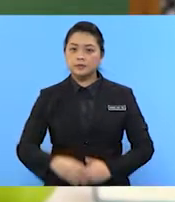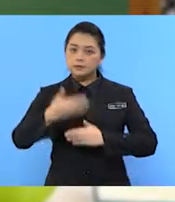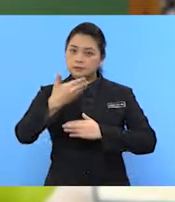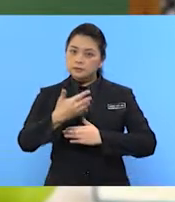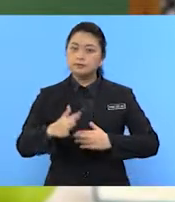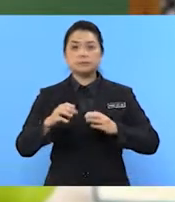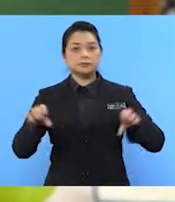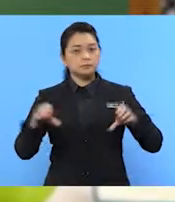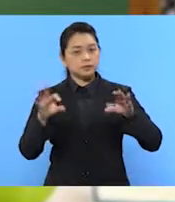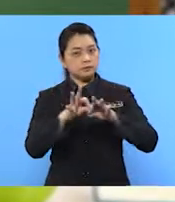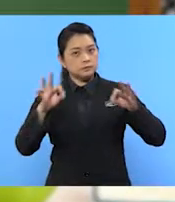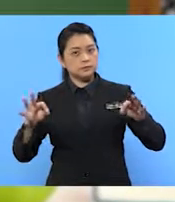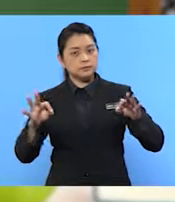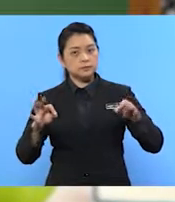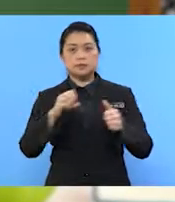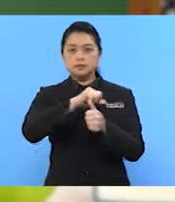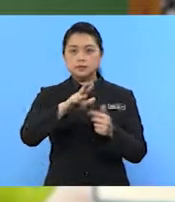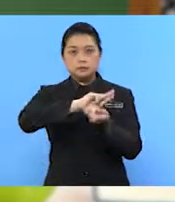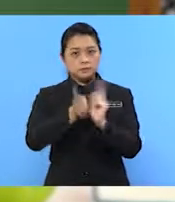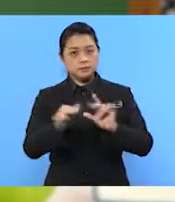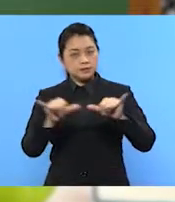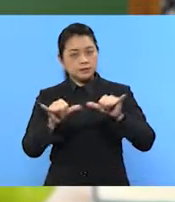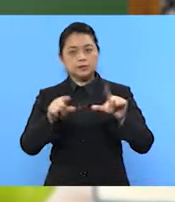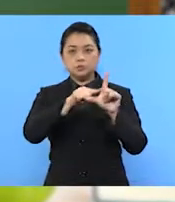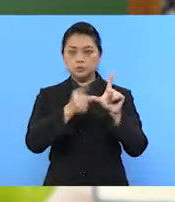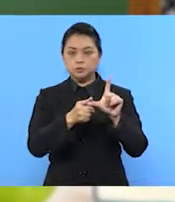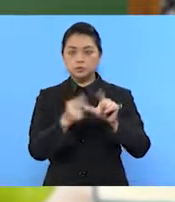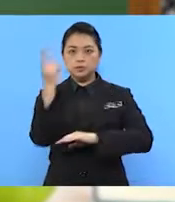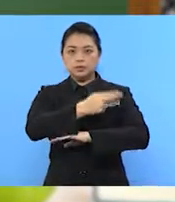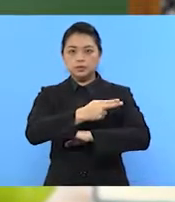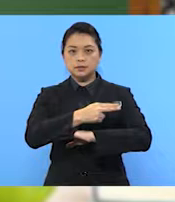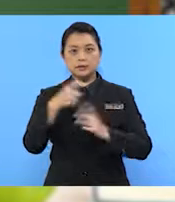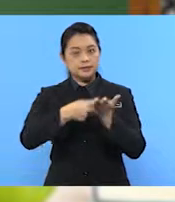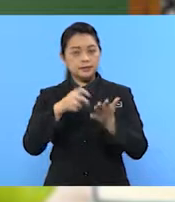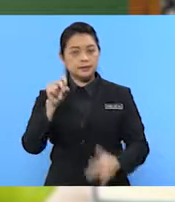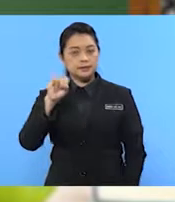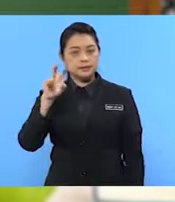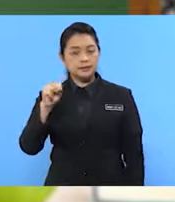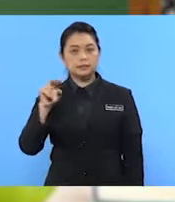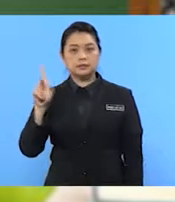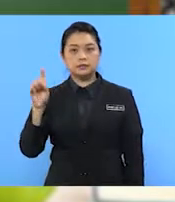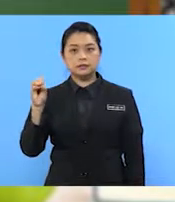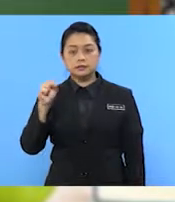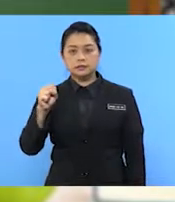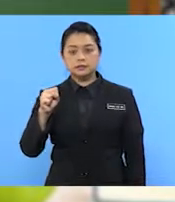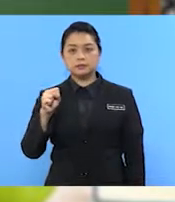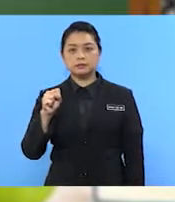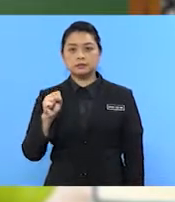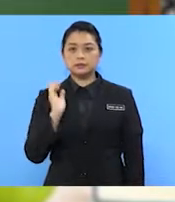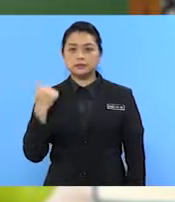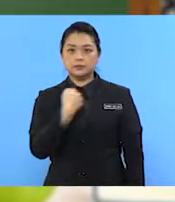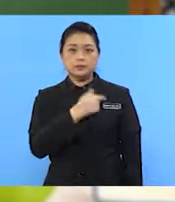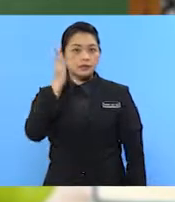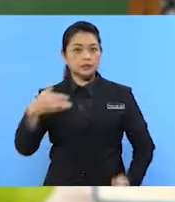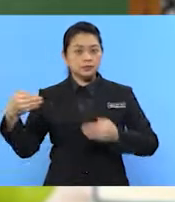Selepas membuat conjecture, kesan perubahan saiz sudut terhadap nilai sinus dan nilai kosinus, kita akan